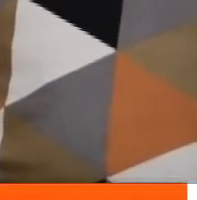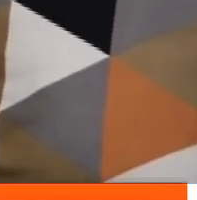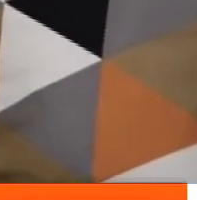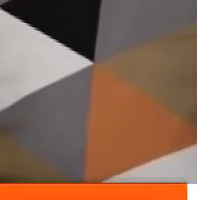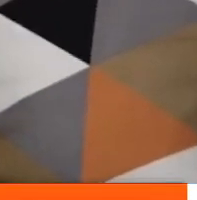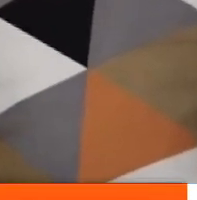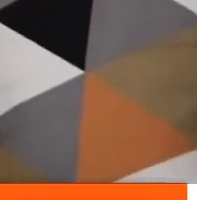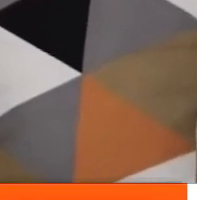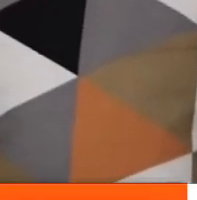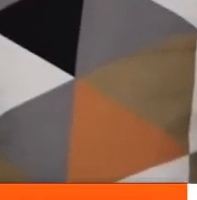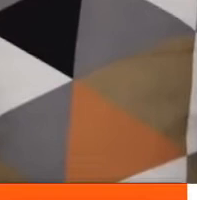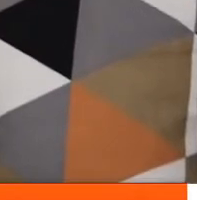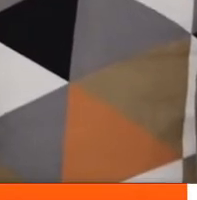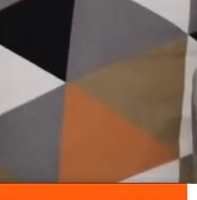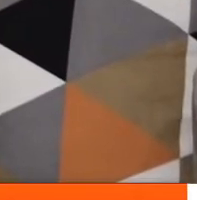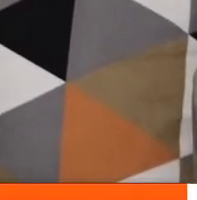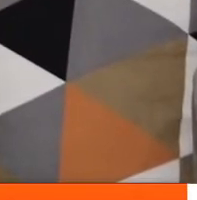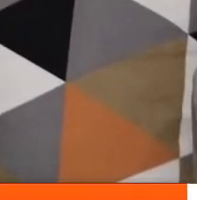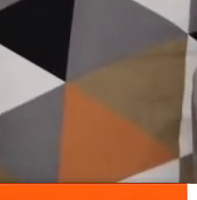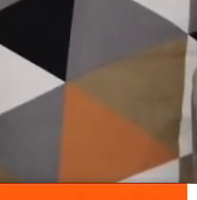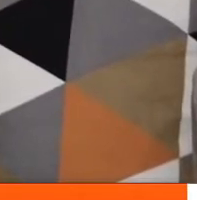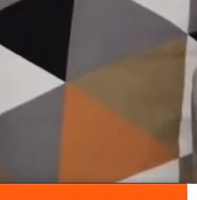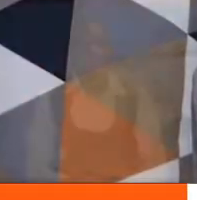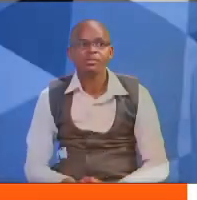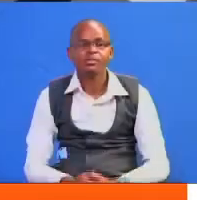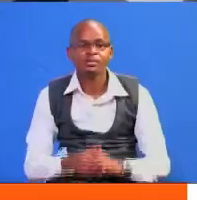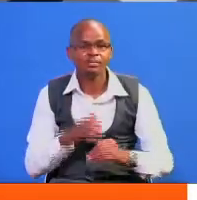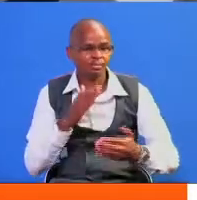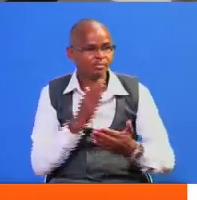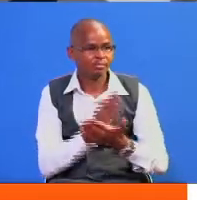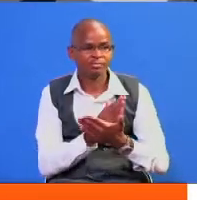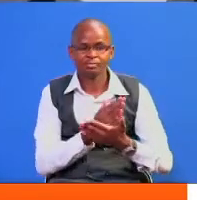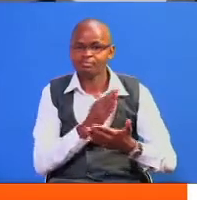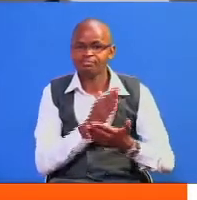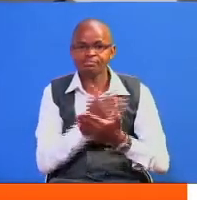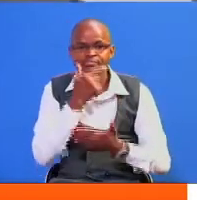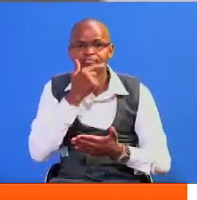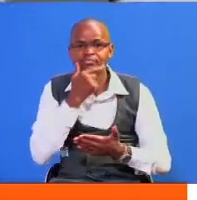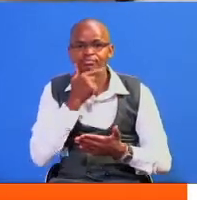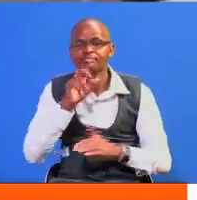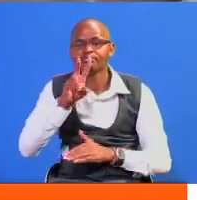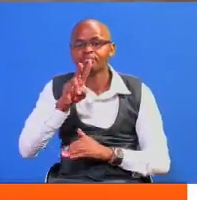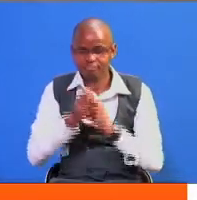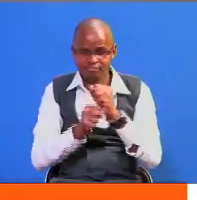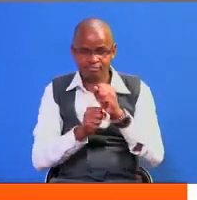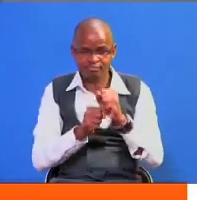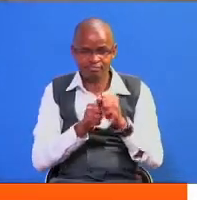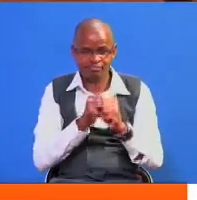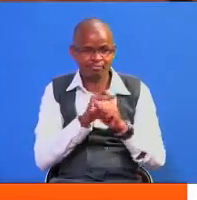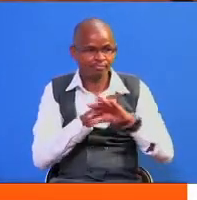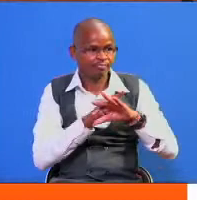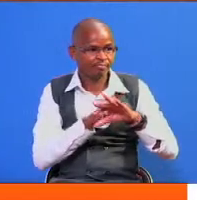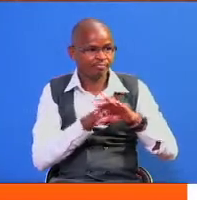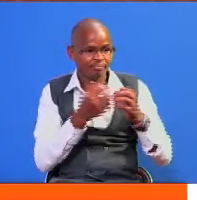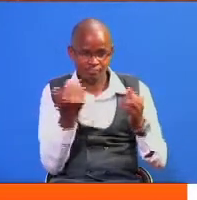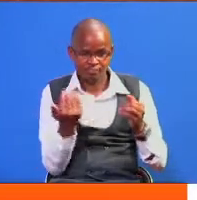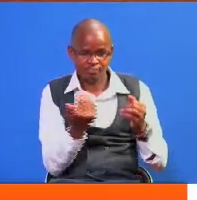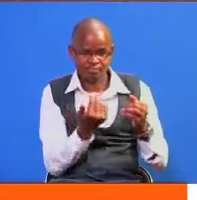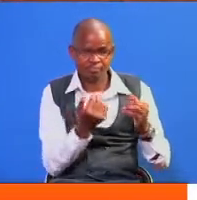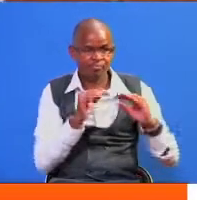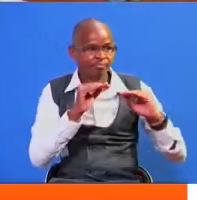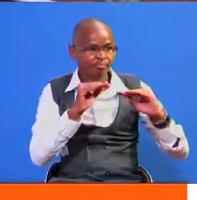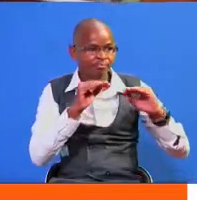naja kwako. Ni dhahiri shahiri kuwa umri wa miaka miwili ni wakati wa watoto wengi